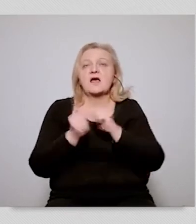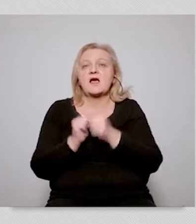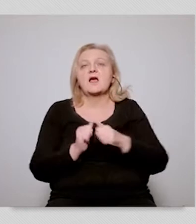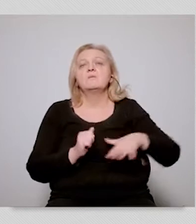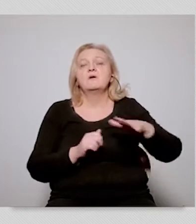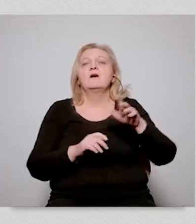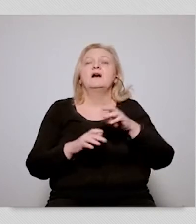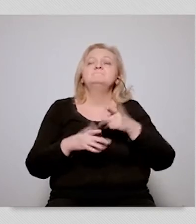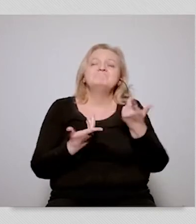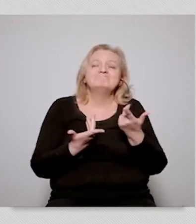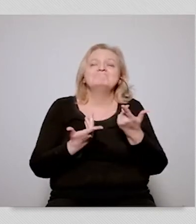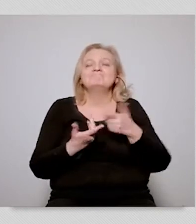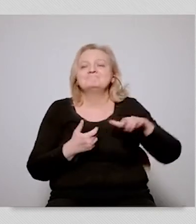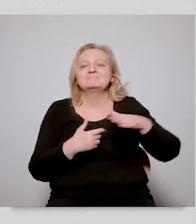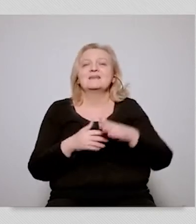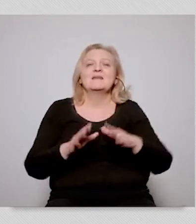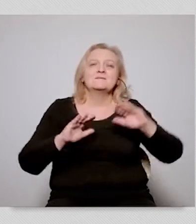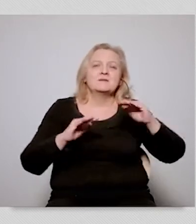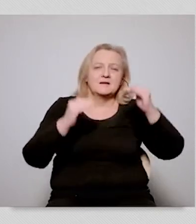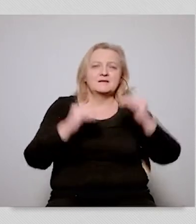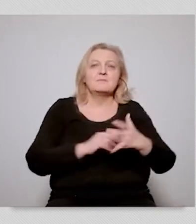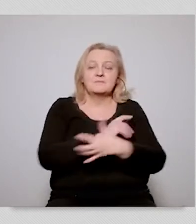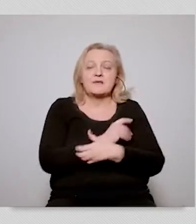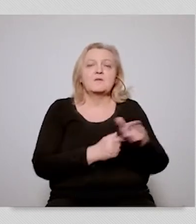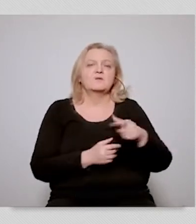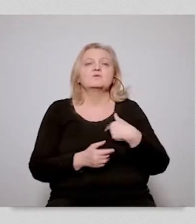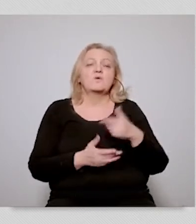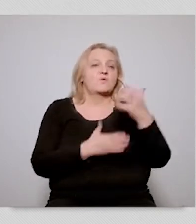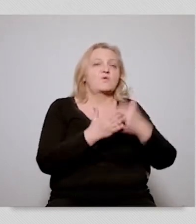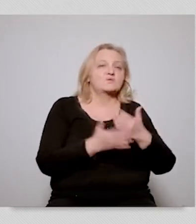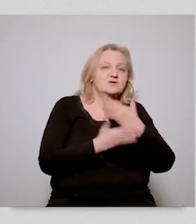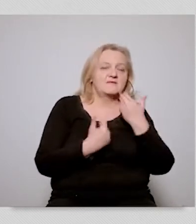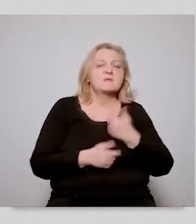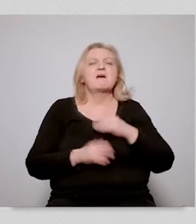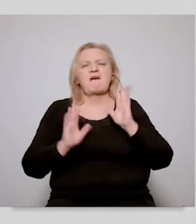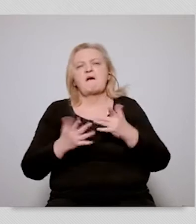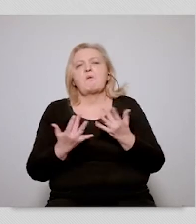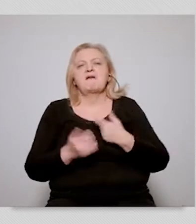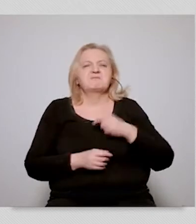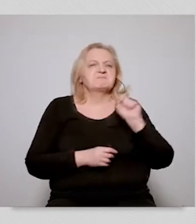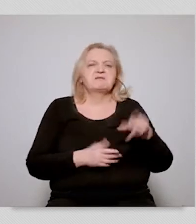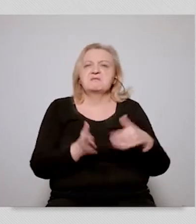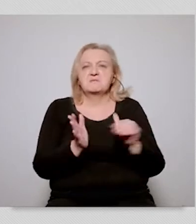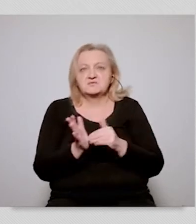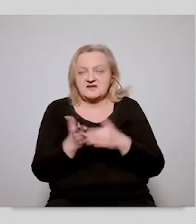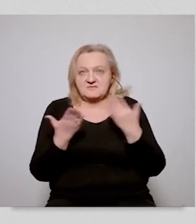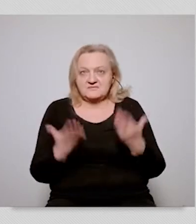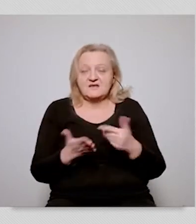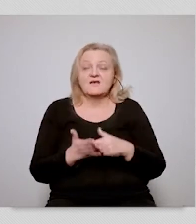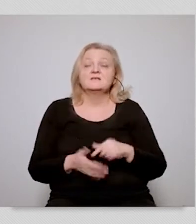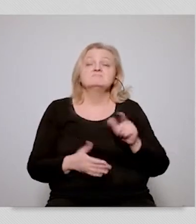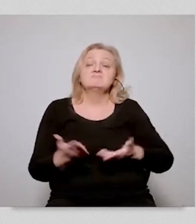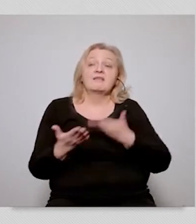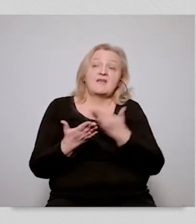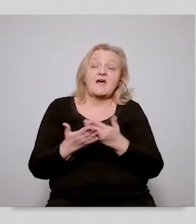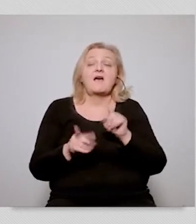nie korzystają po prostu, w związku z czym łatwiej im jest z tego zrezygnować. I tutaj, czyli od deklaracji do realnych